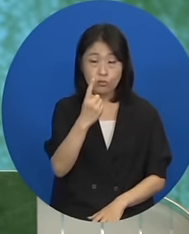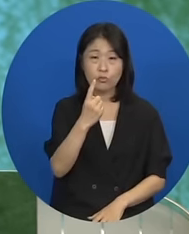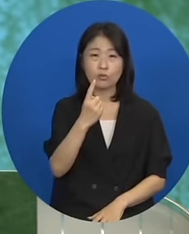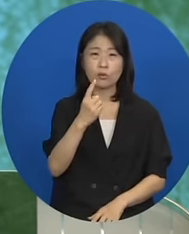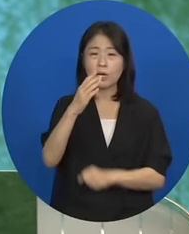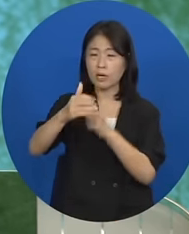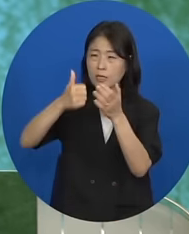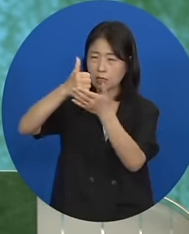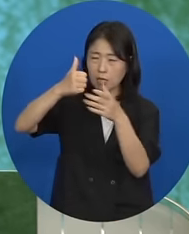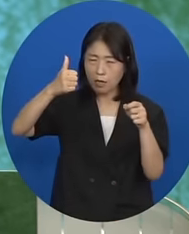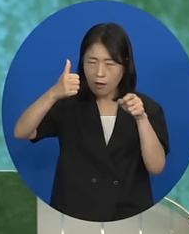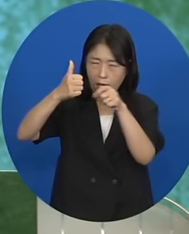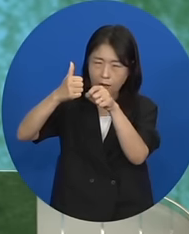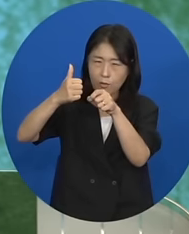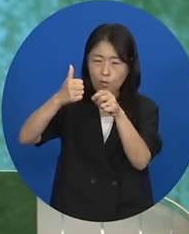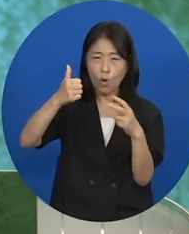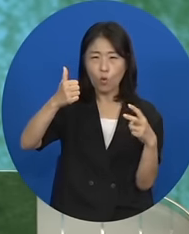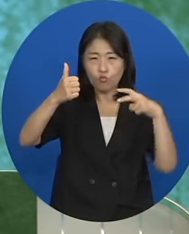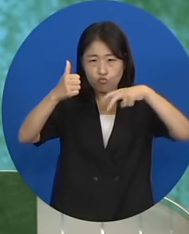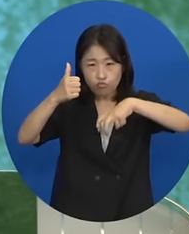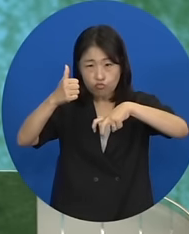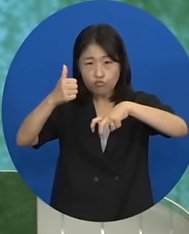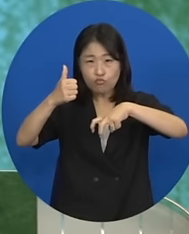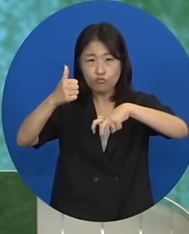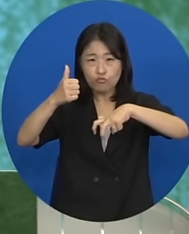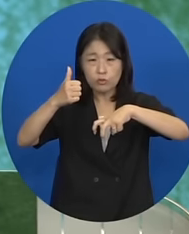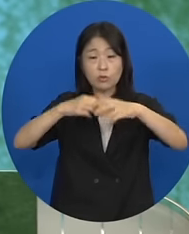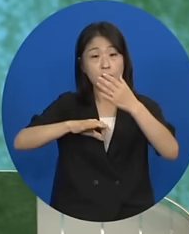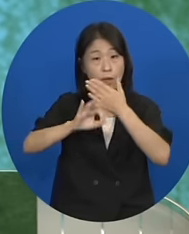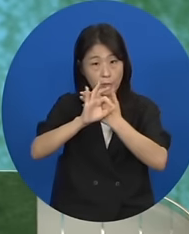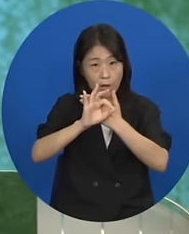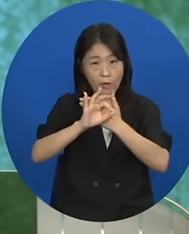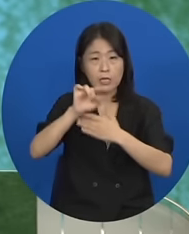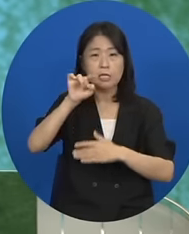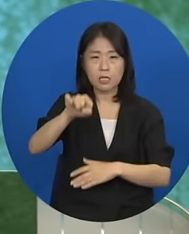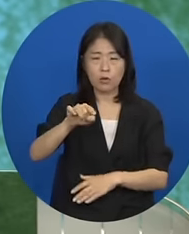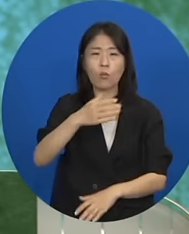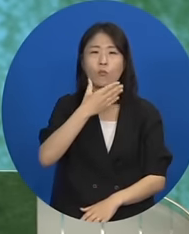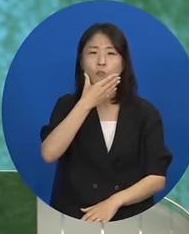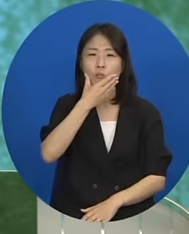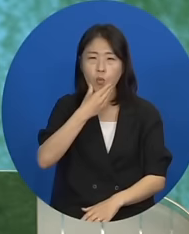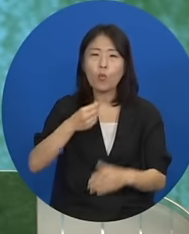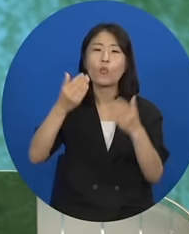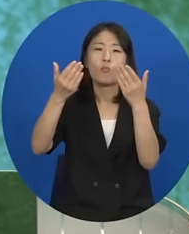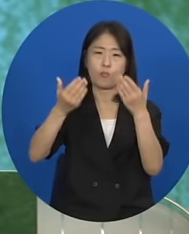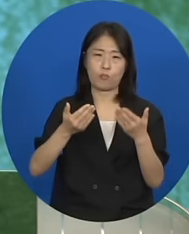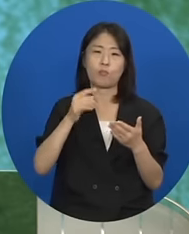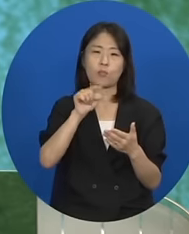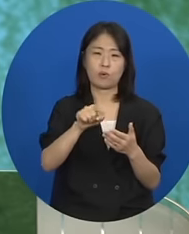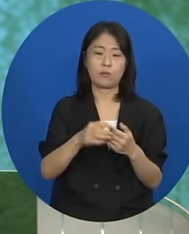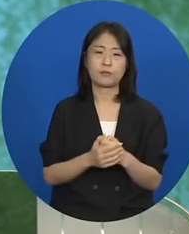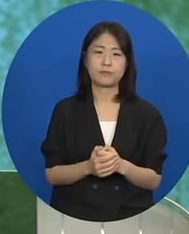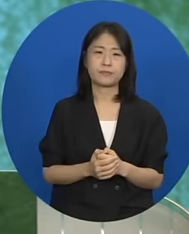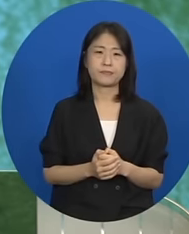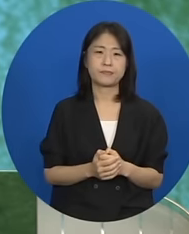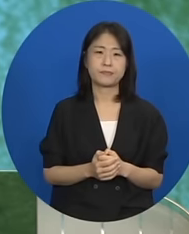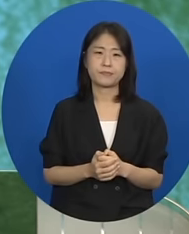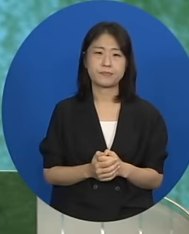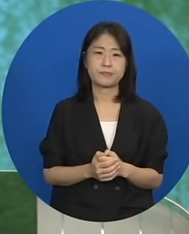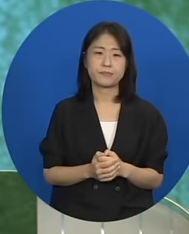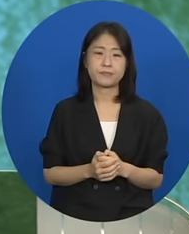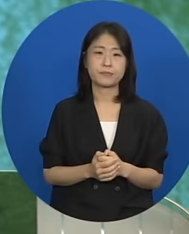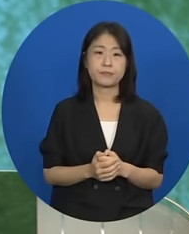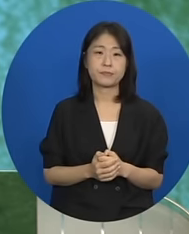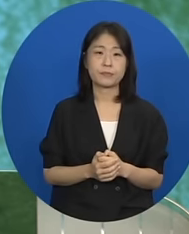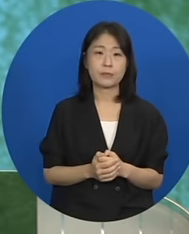되고 그것 때문에 물을 꿇게 되었다면 성경은 뭐라고 해요 그것이 복받은 것이라는 것입니다 그러니까